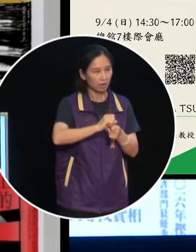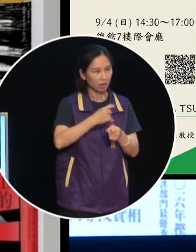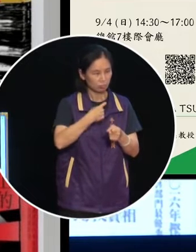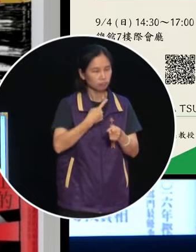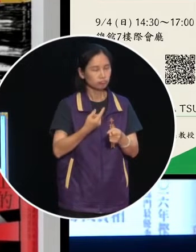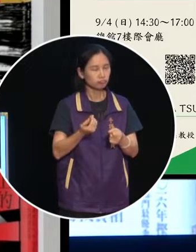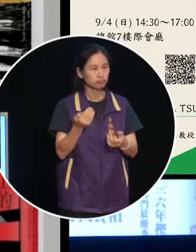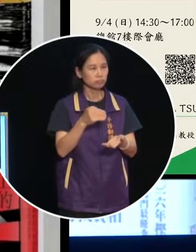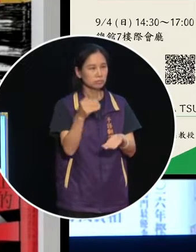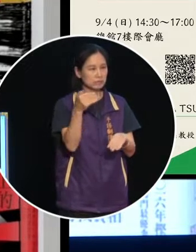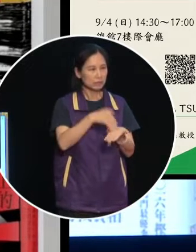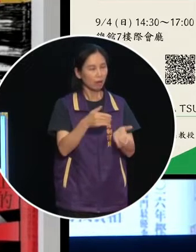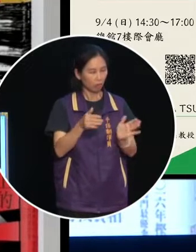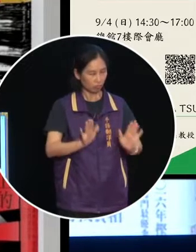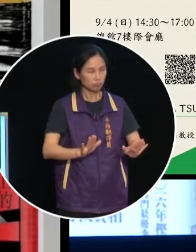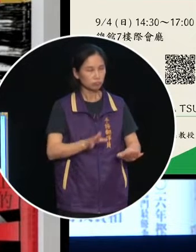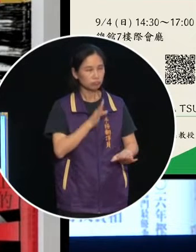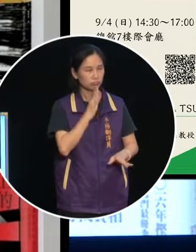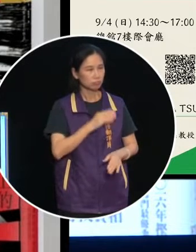果。